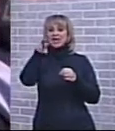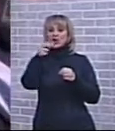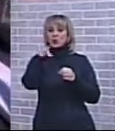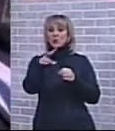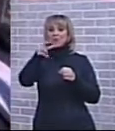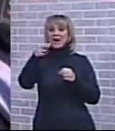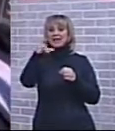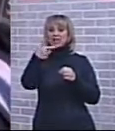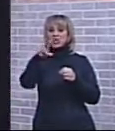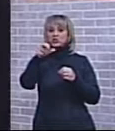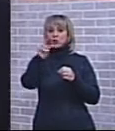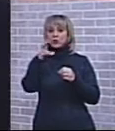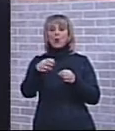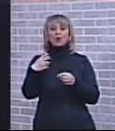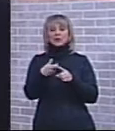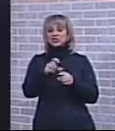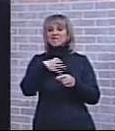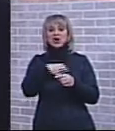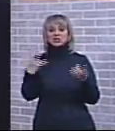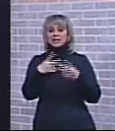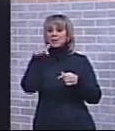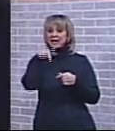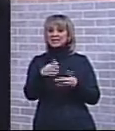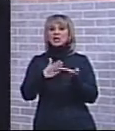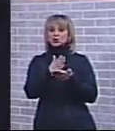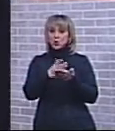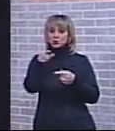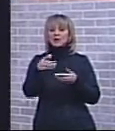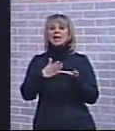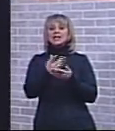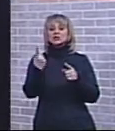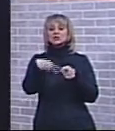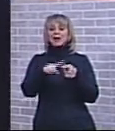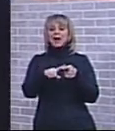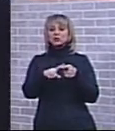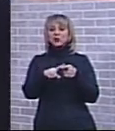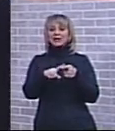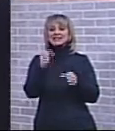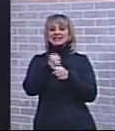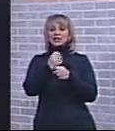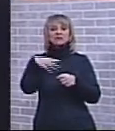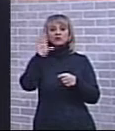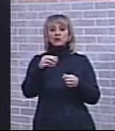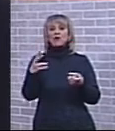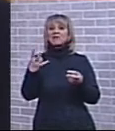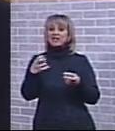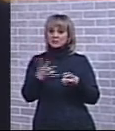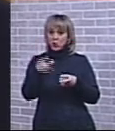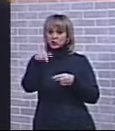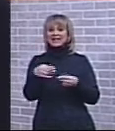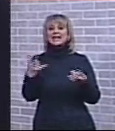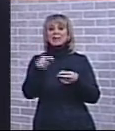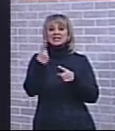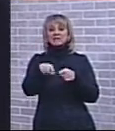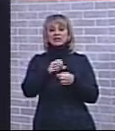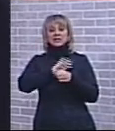Игорю Могильченко. Очень важная и необходимая служба, служба, которая делает все возможное и необходимое